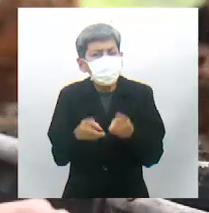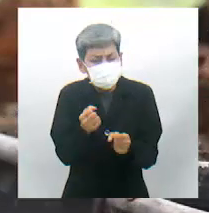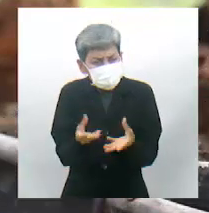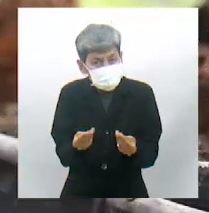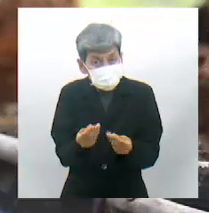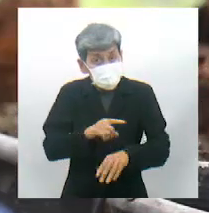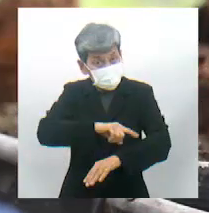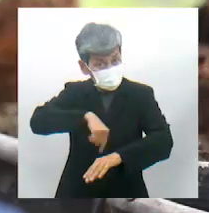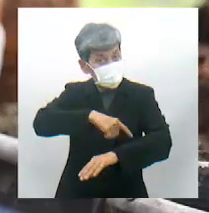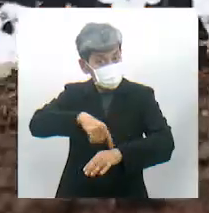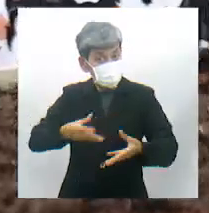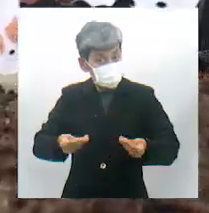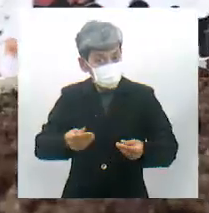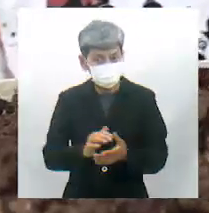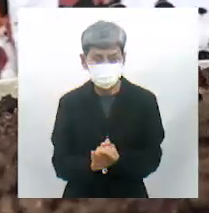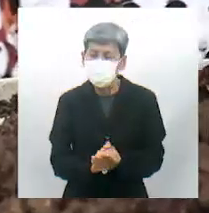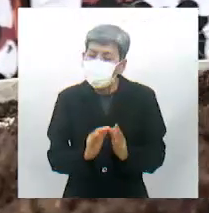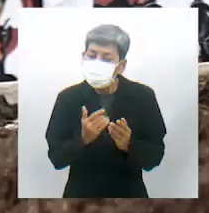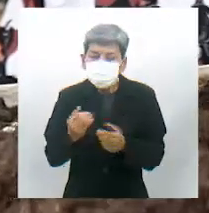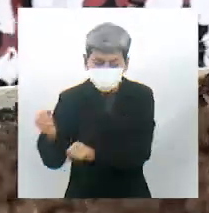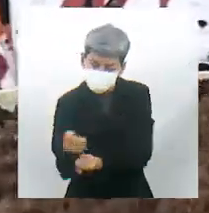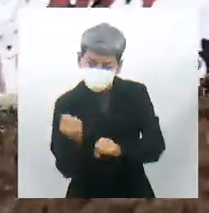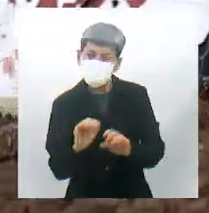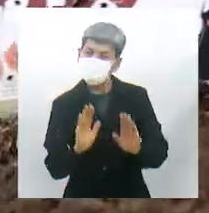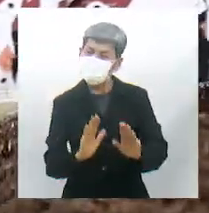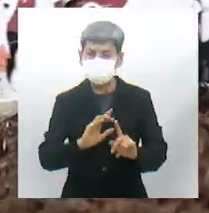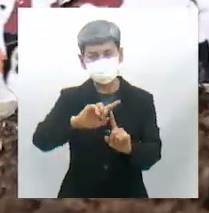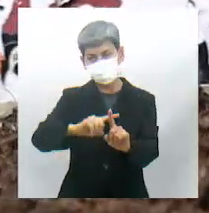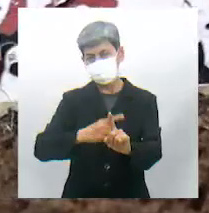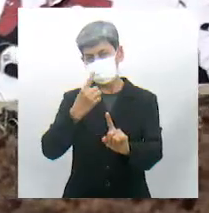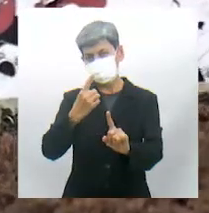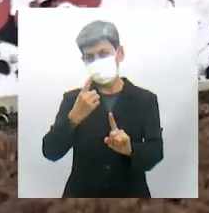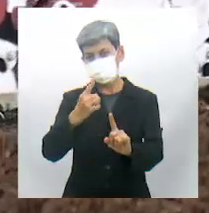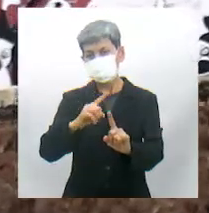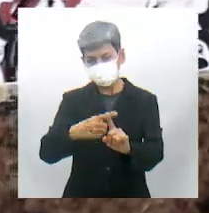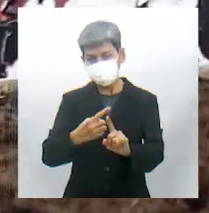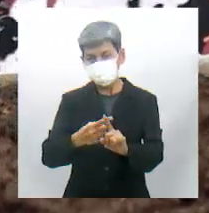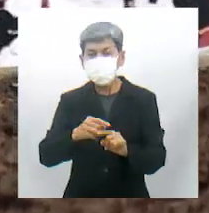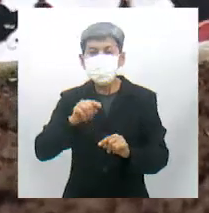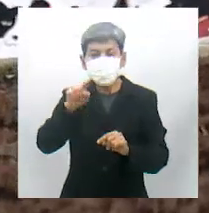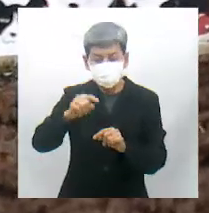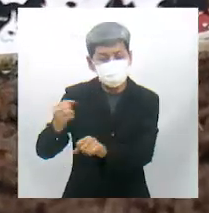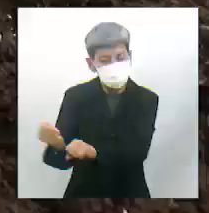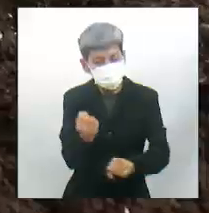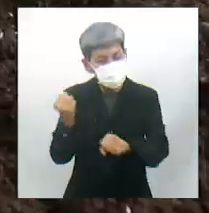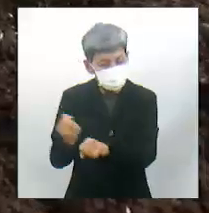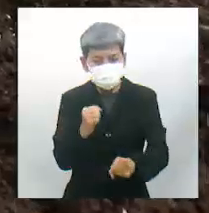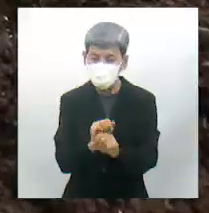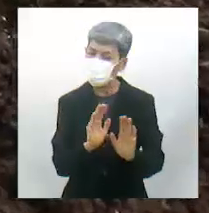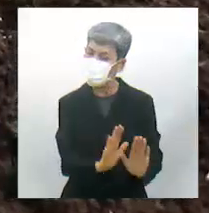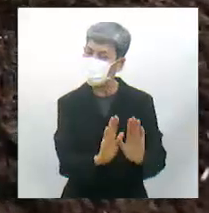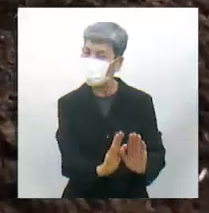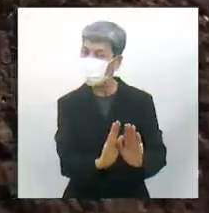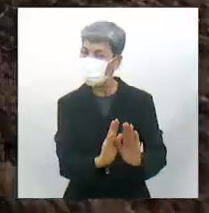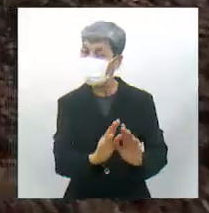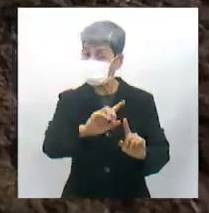นี่ใช้เวลานานแค่ไหน เราต้องหมักไว้ก่อนหมักไว้ประมาณเดือนหนึ่งก่อนเป็นฐานตรงฐานตรงนั้นต้องหมักไว